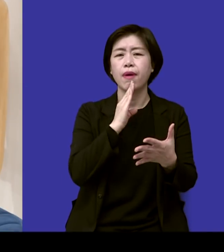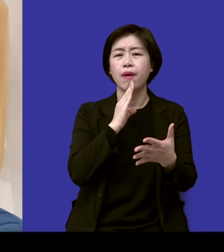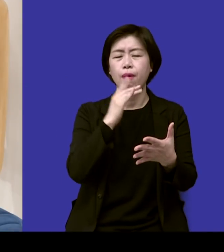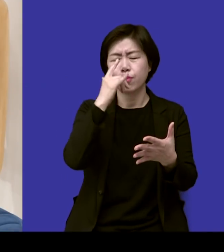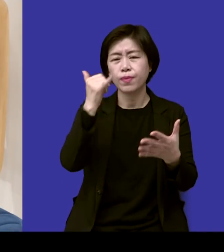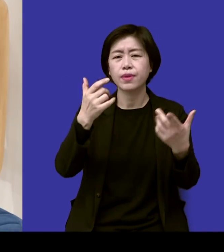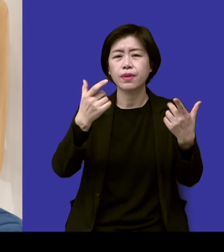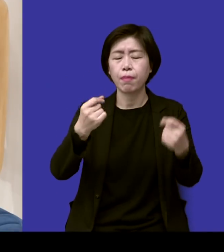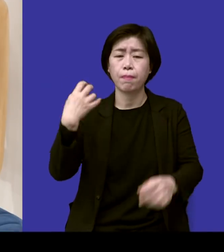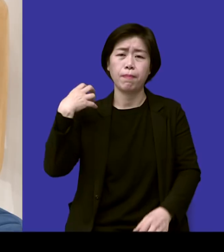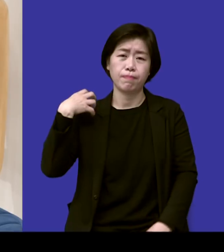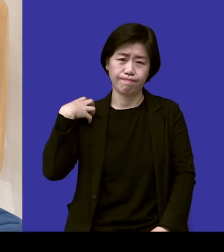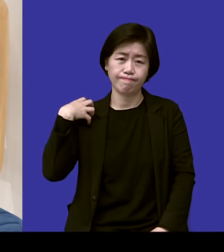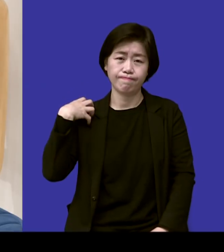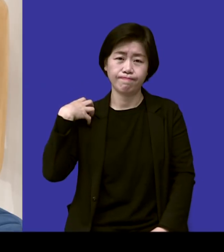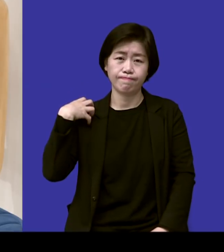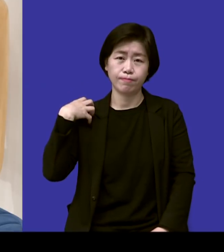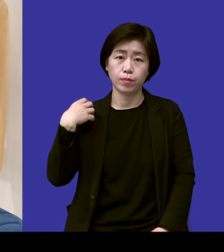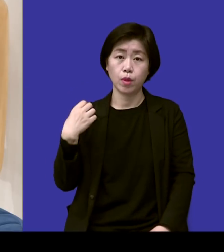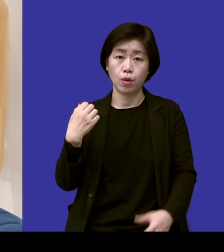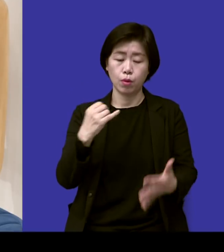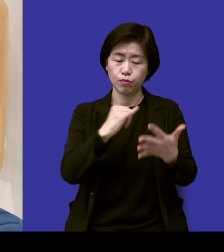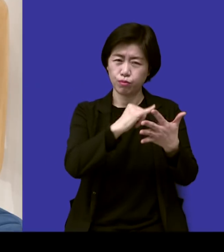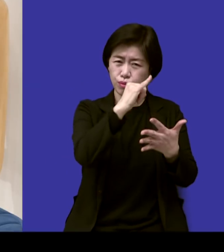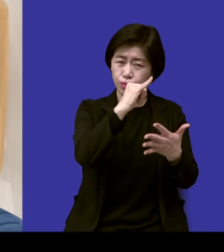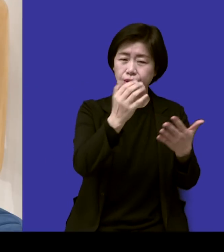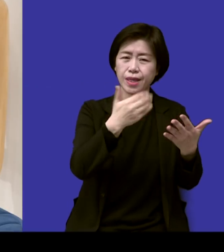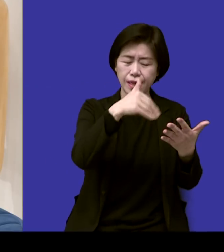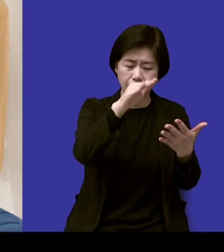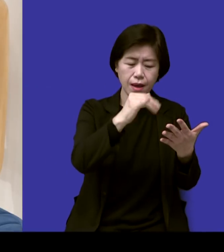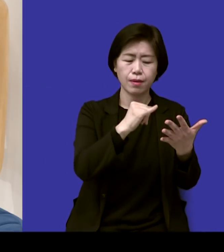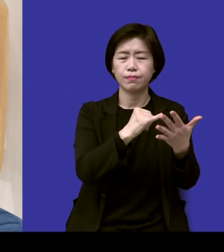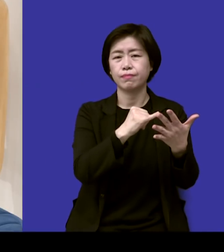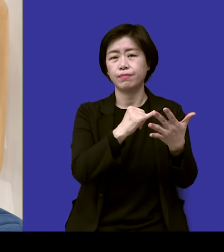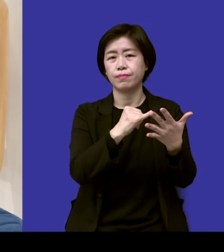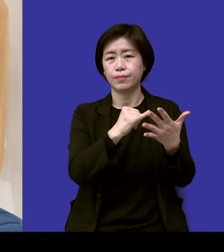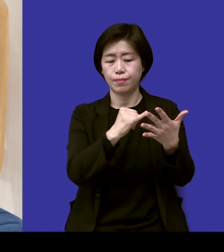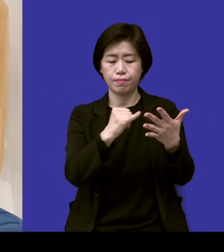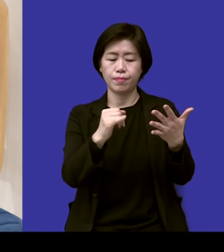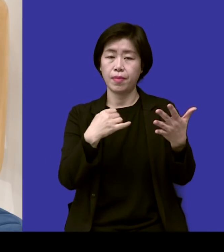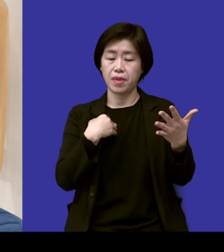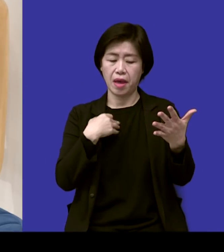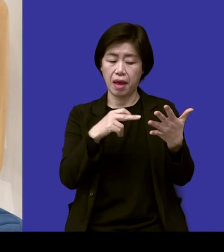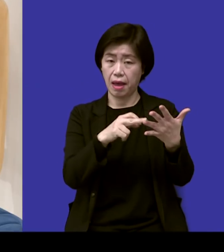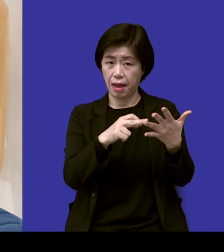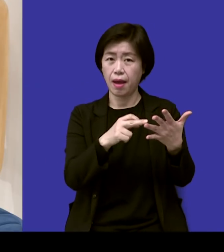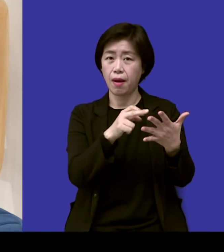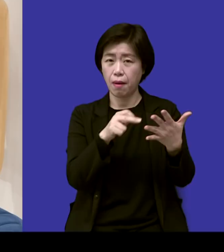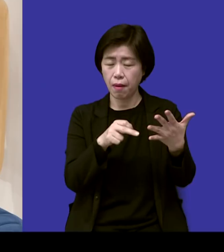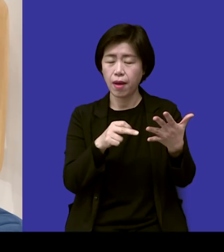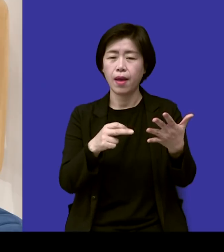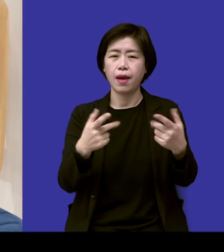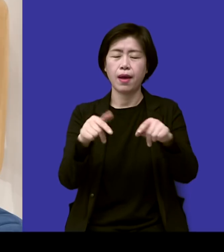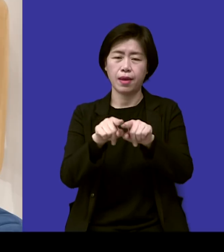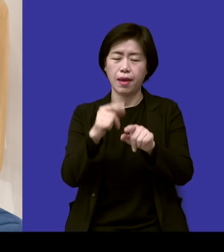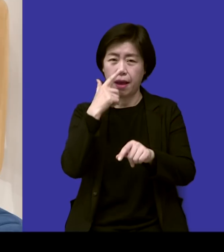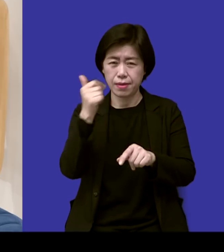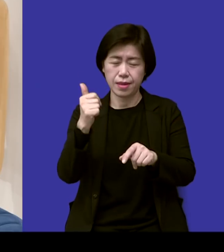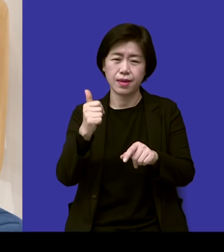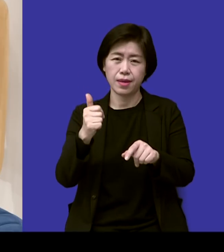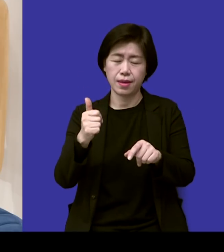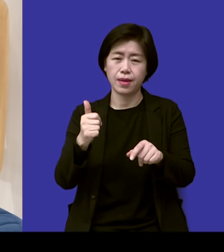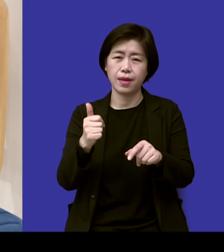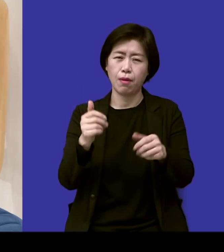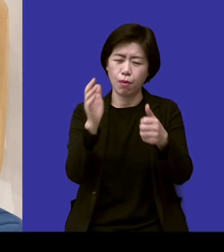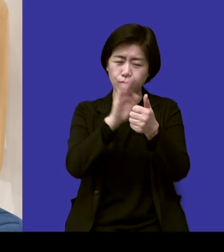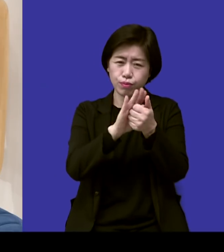일터로 갔고 저랑 셋째 누나는 아버지 케어를 하러 들어왔어요. 그래서 아버지가 이제 대소변을 보면 누나가 씻겨드릴 수